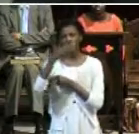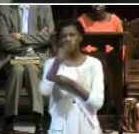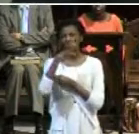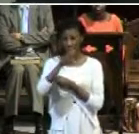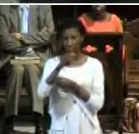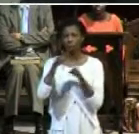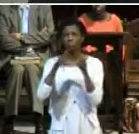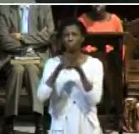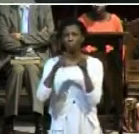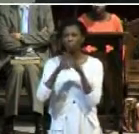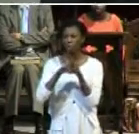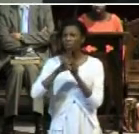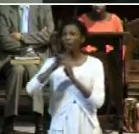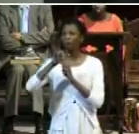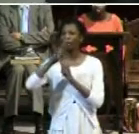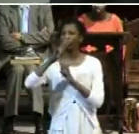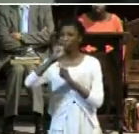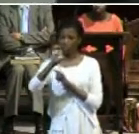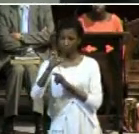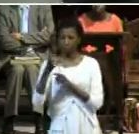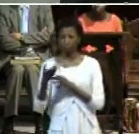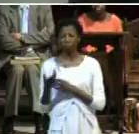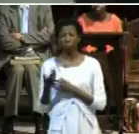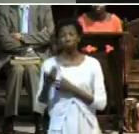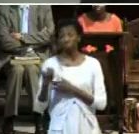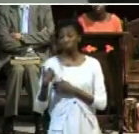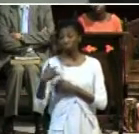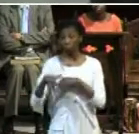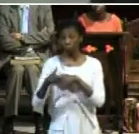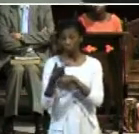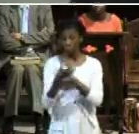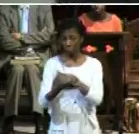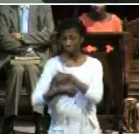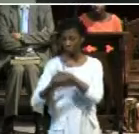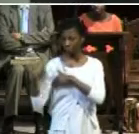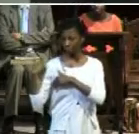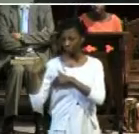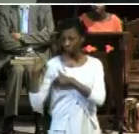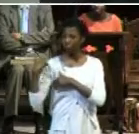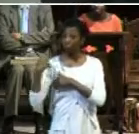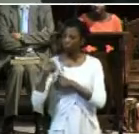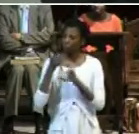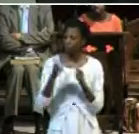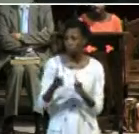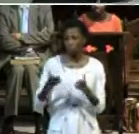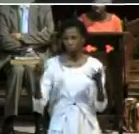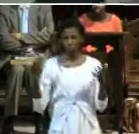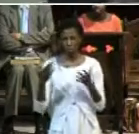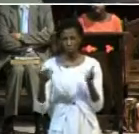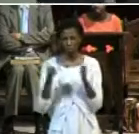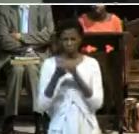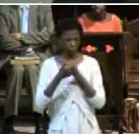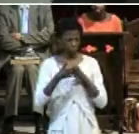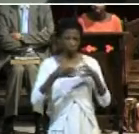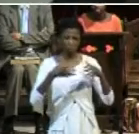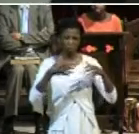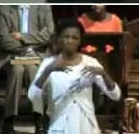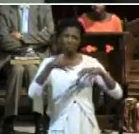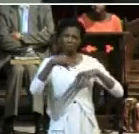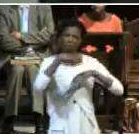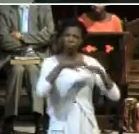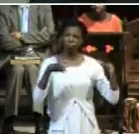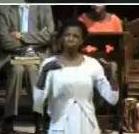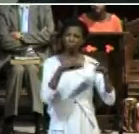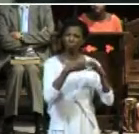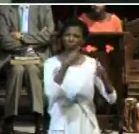l'église du Havre. Et il y a 15 jours, j'ai eu le privilège, avec l'ensemble des comités de fédération et